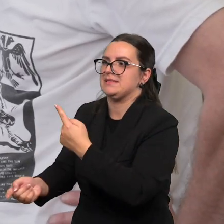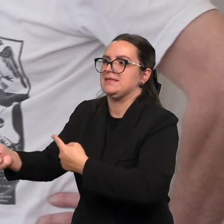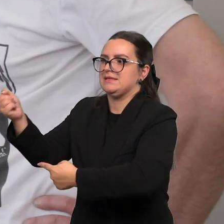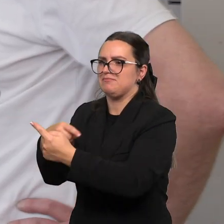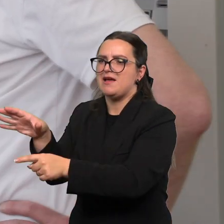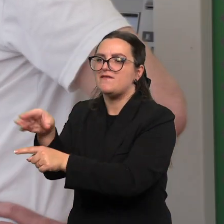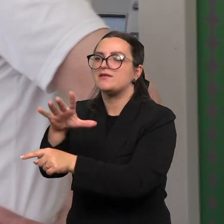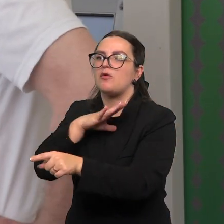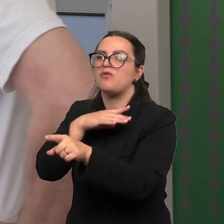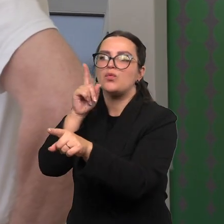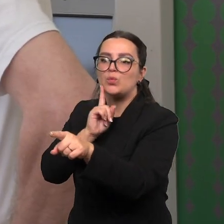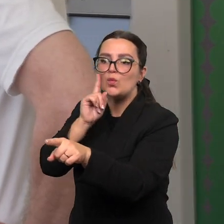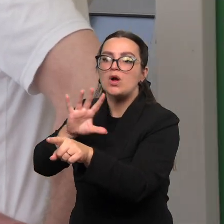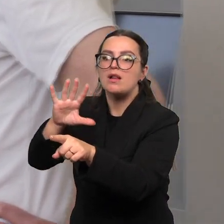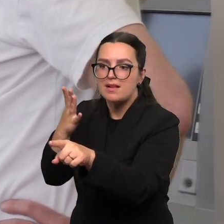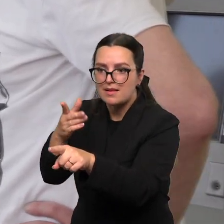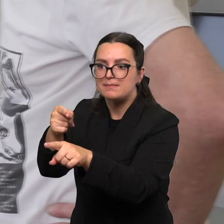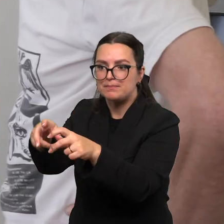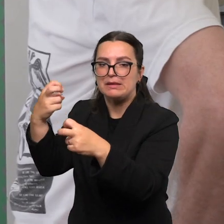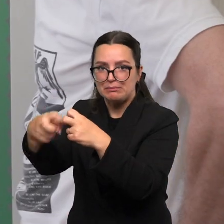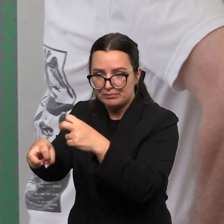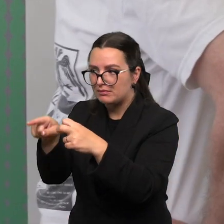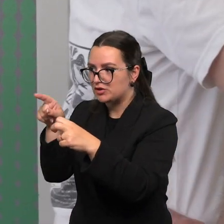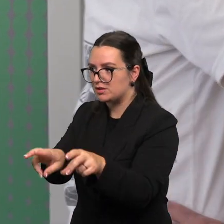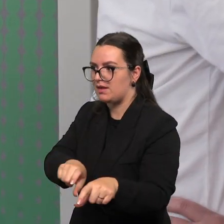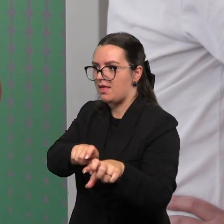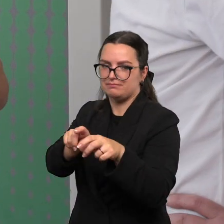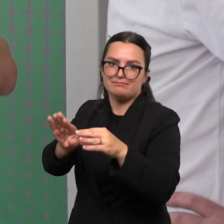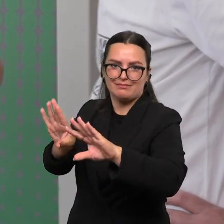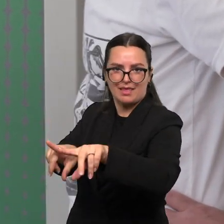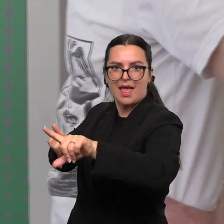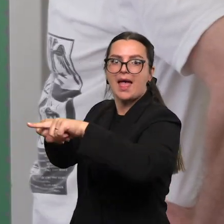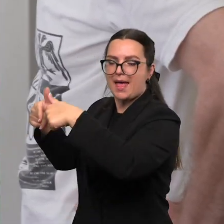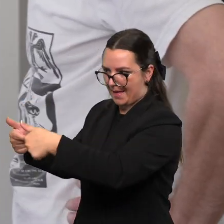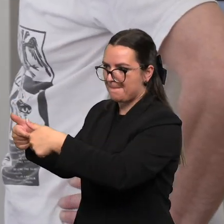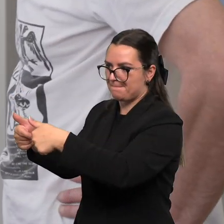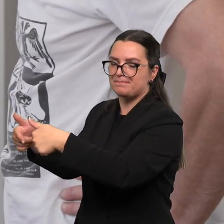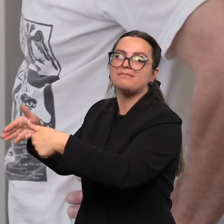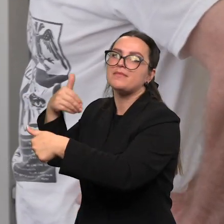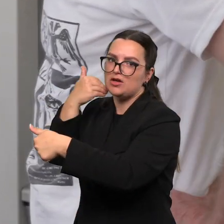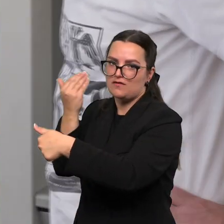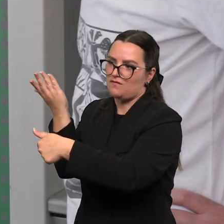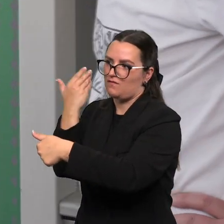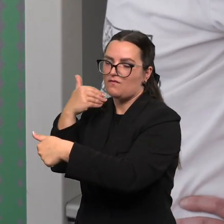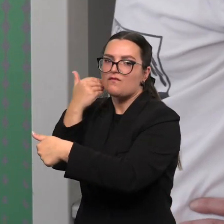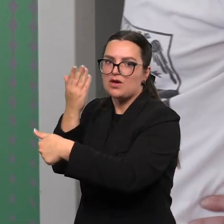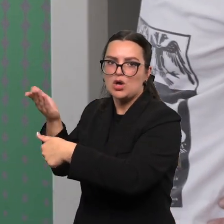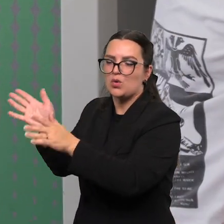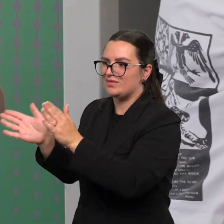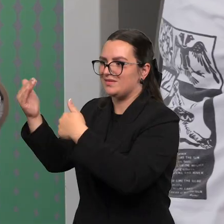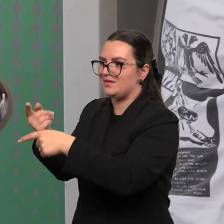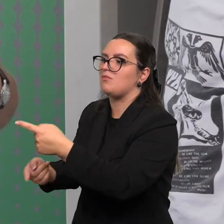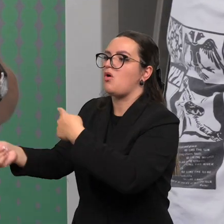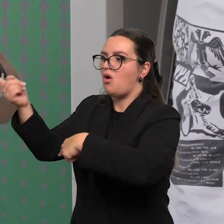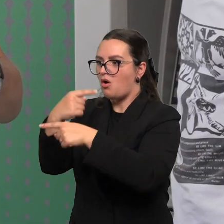visas operacijas ir paskui, kai atsistato sistema, automatinis nuskaitimas nuo sąskaitų įvyksta.